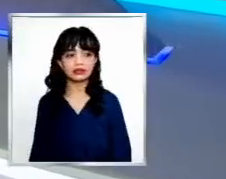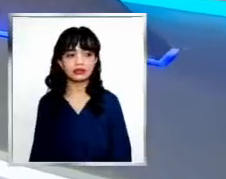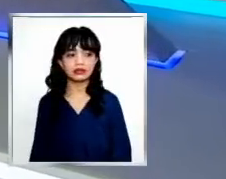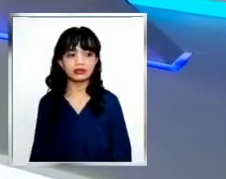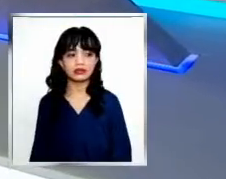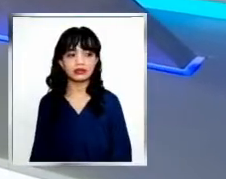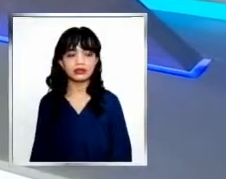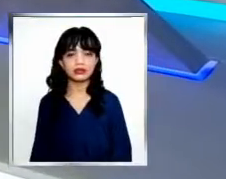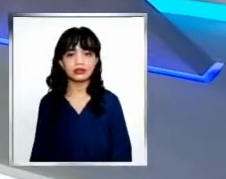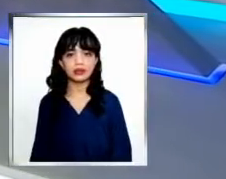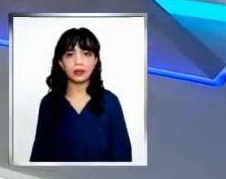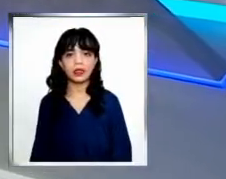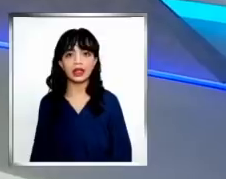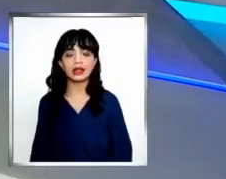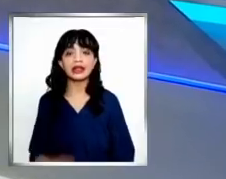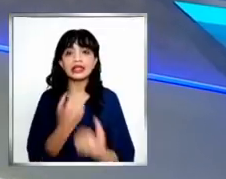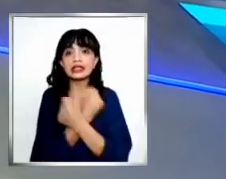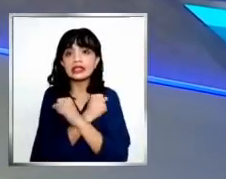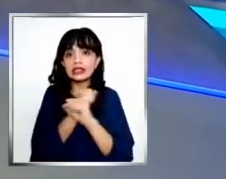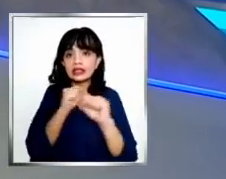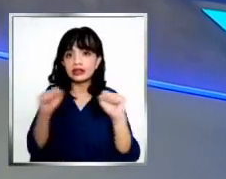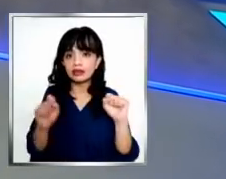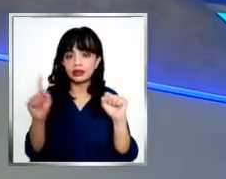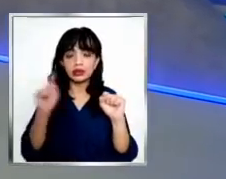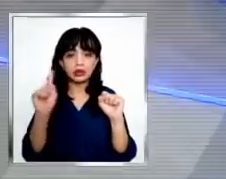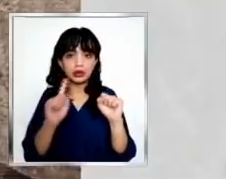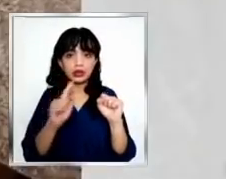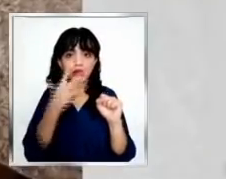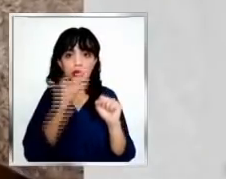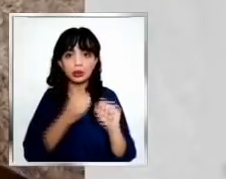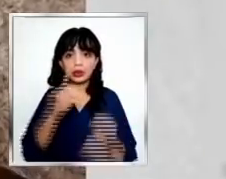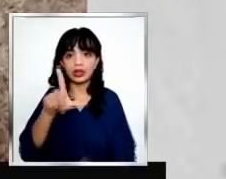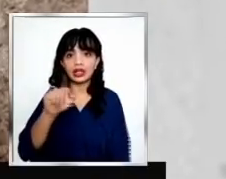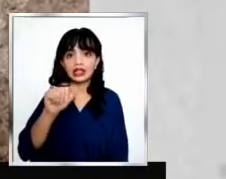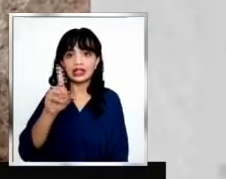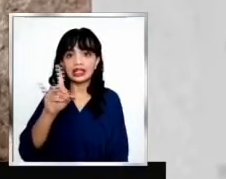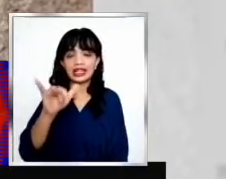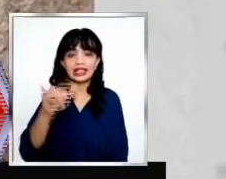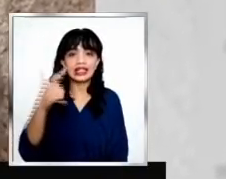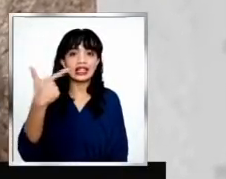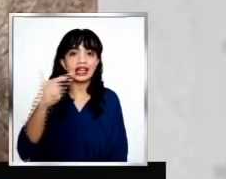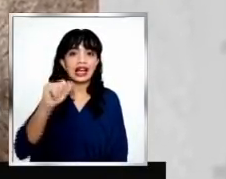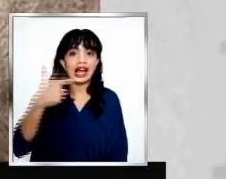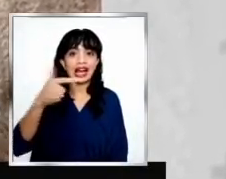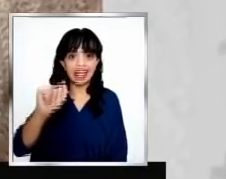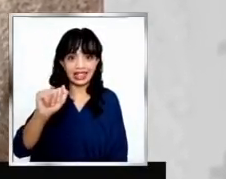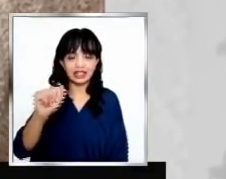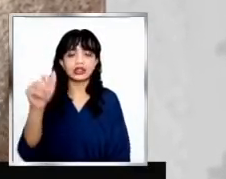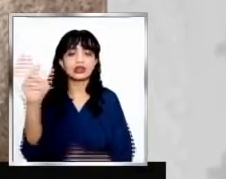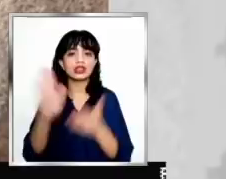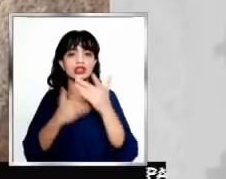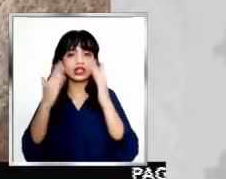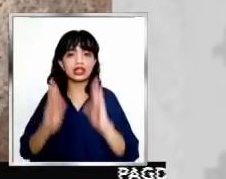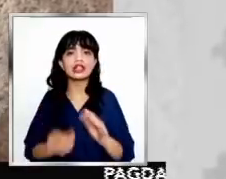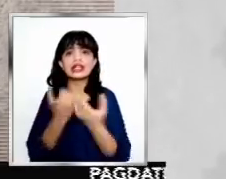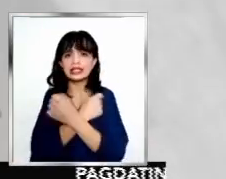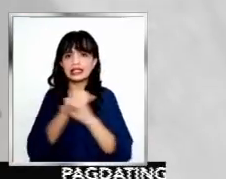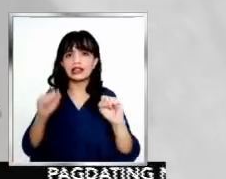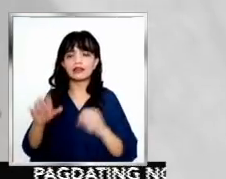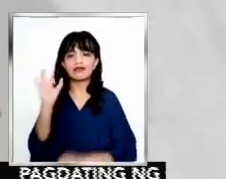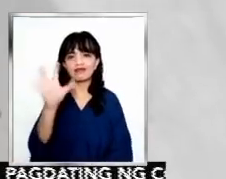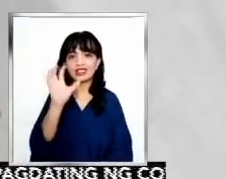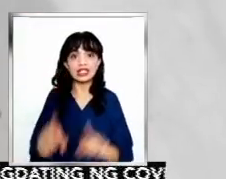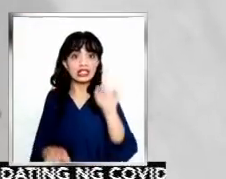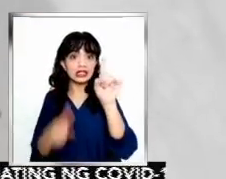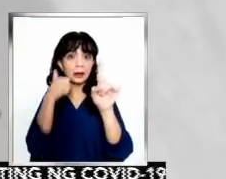Safe and sound na ang French bulldogs ni Lady Gaga. Ayon sa Los Angeles Police Department, isang babae ang nagdala sa mga Frenchie